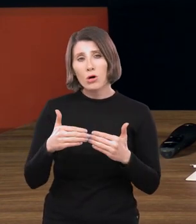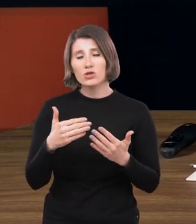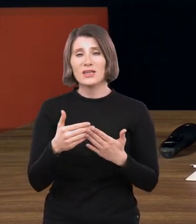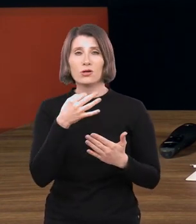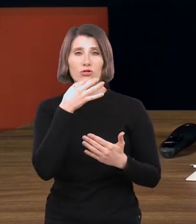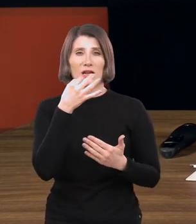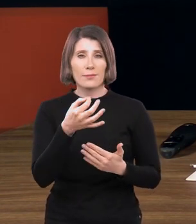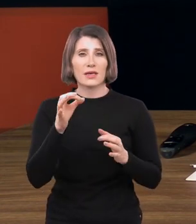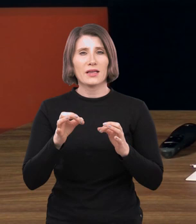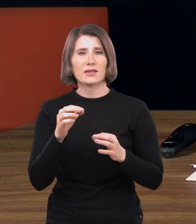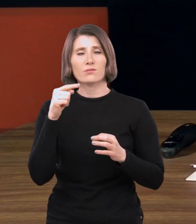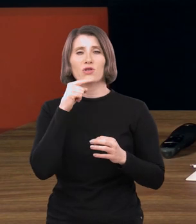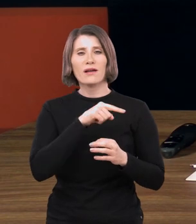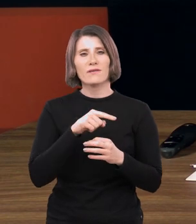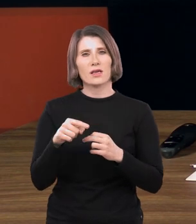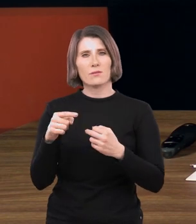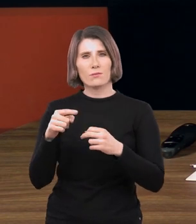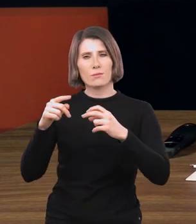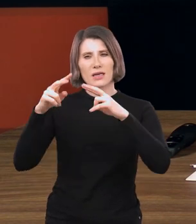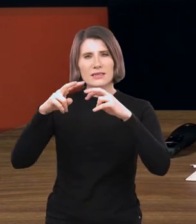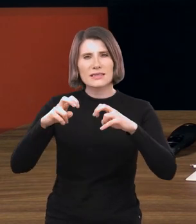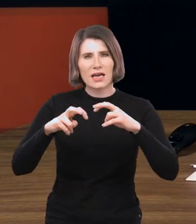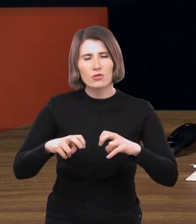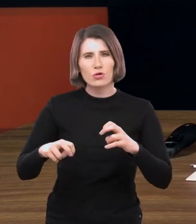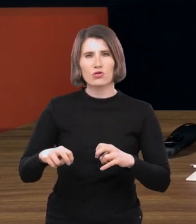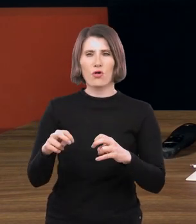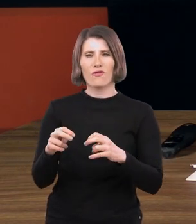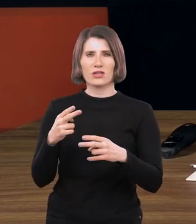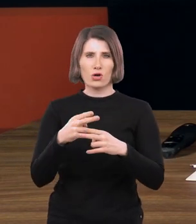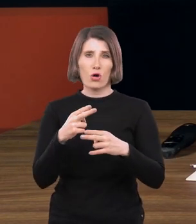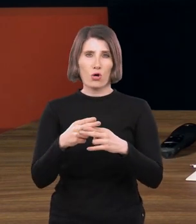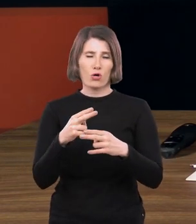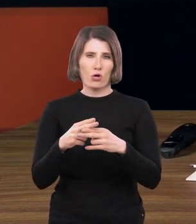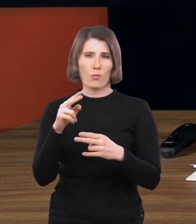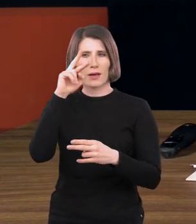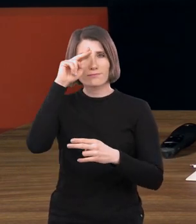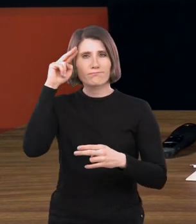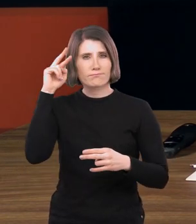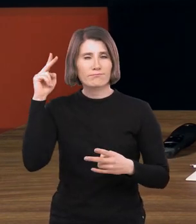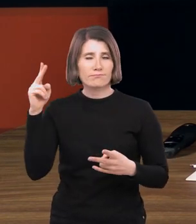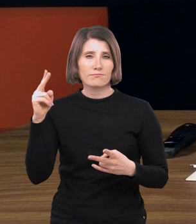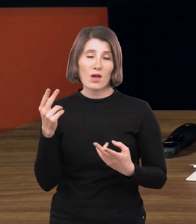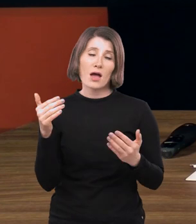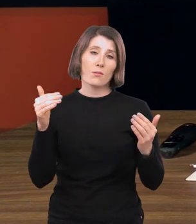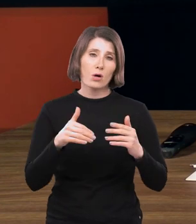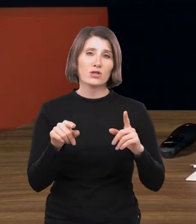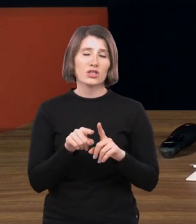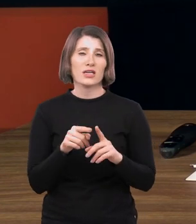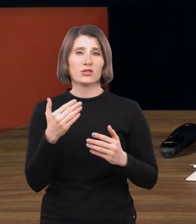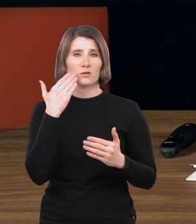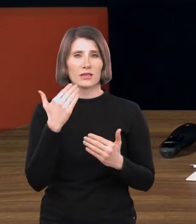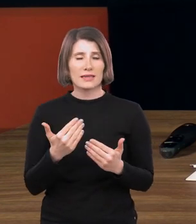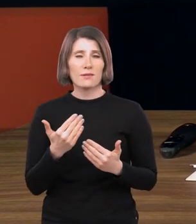jest lepszy, łatwiej nam o diagnozę, o rzetelną diagnozę, a może też ze względu na to,